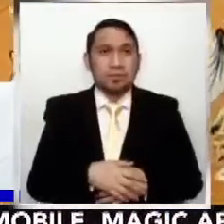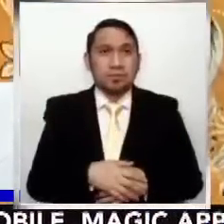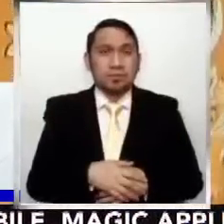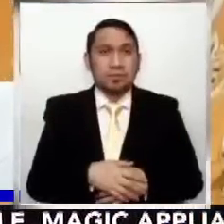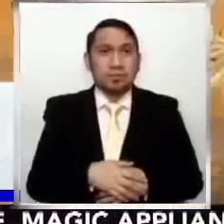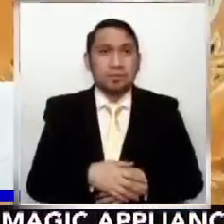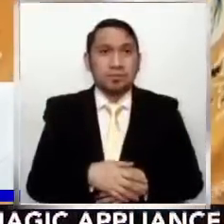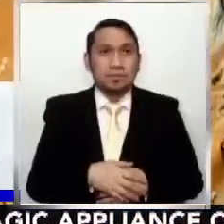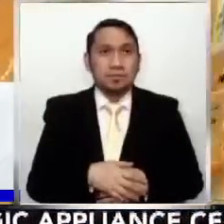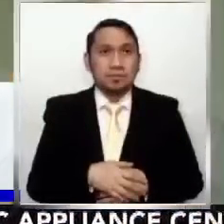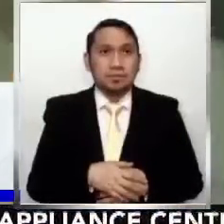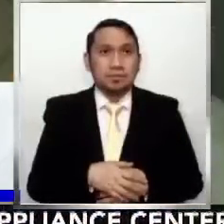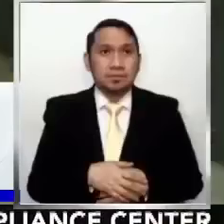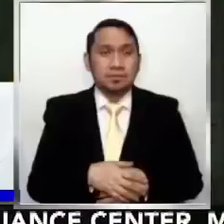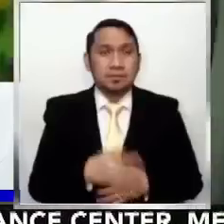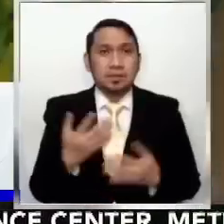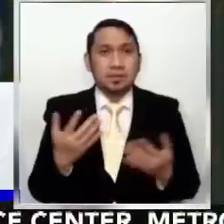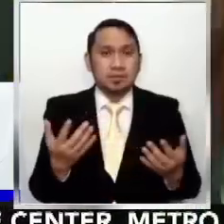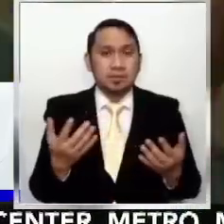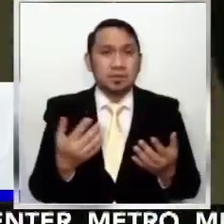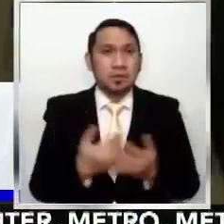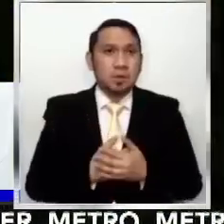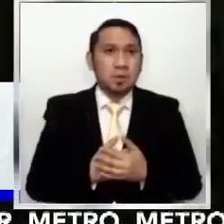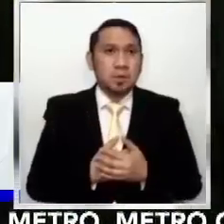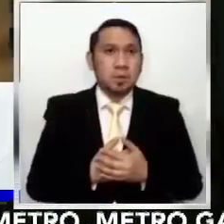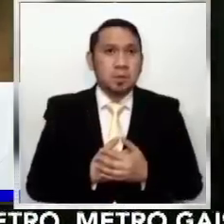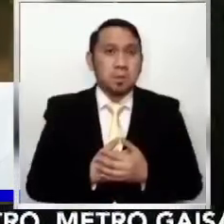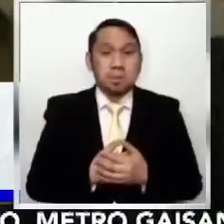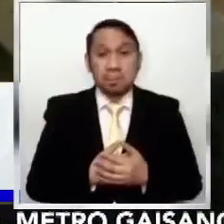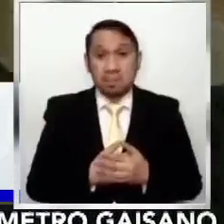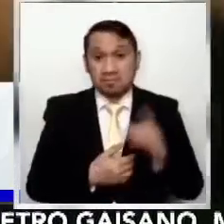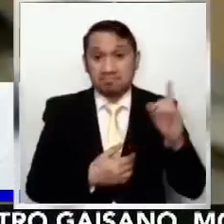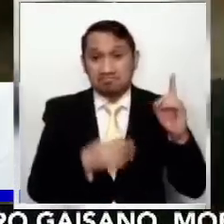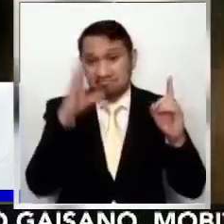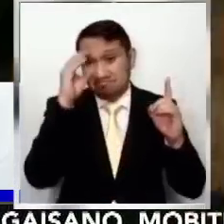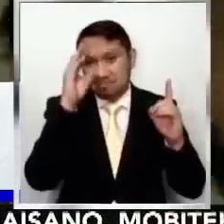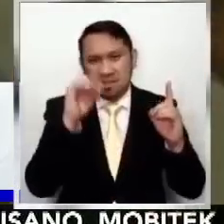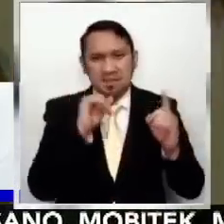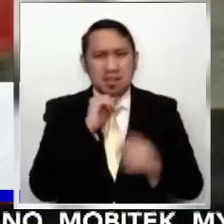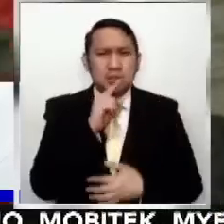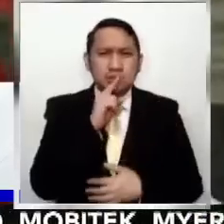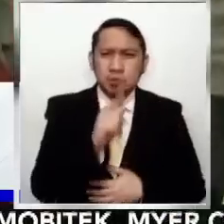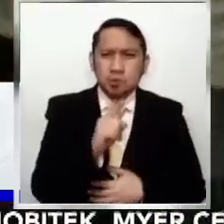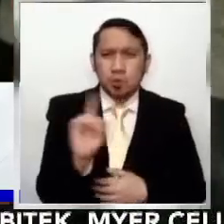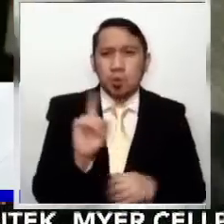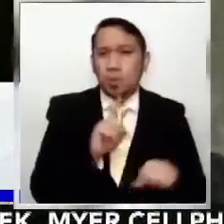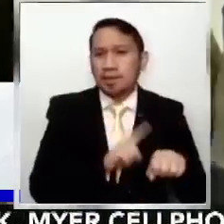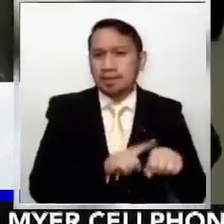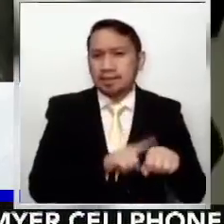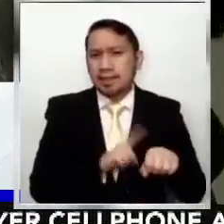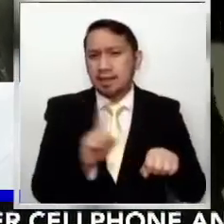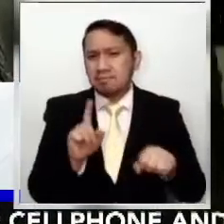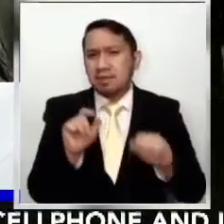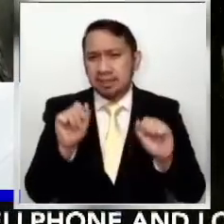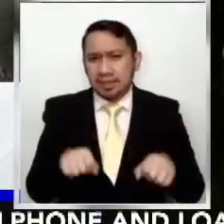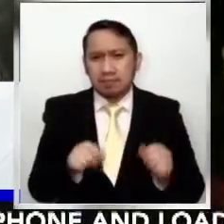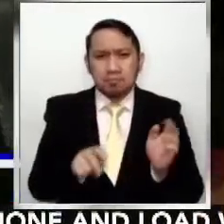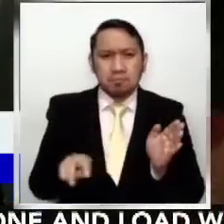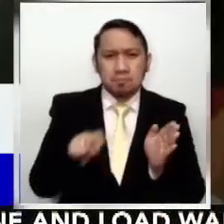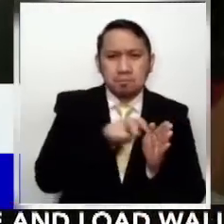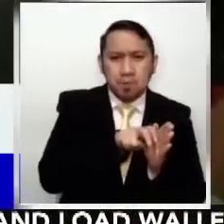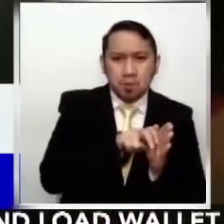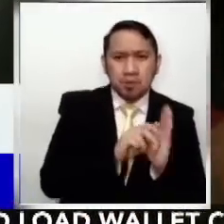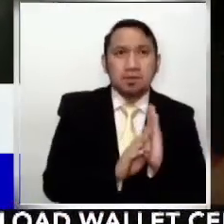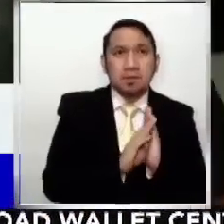Malakas pa naman eh. Malakas pa, nakakyat pa. Si Mark, wala pa rin katiyakan kung anong oras makakasakay ng bus. So, siguro mag-aantay na lang